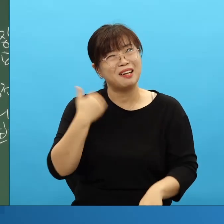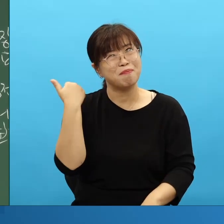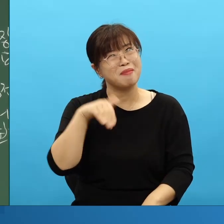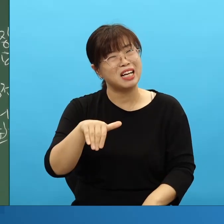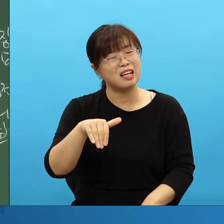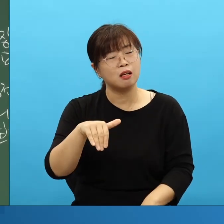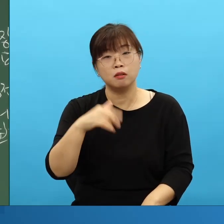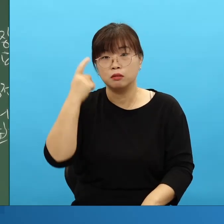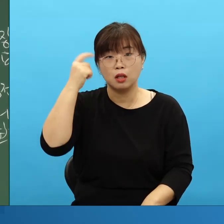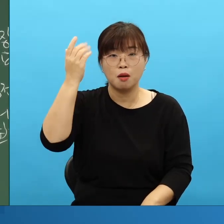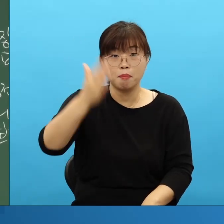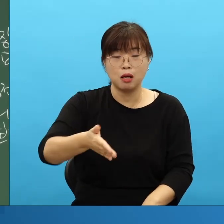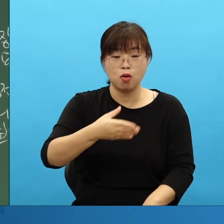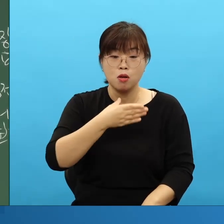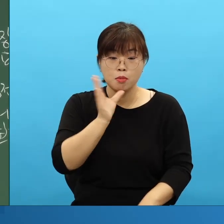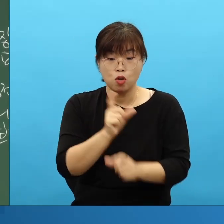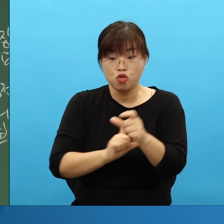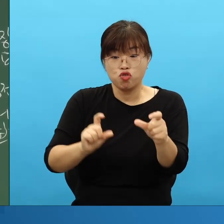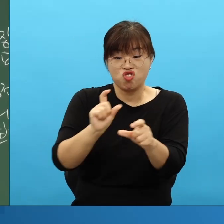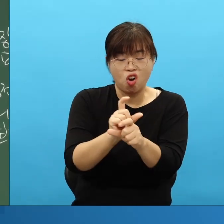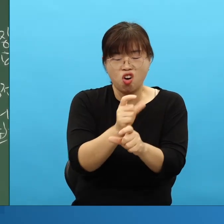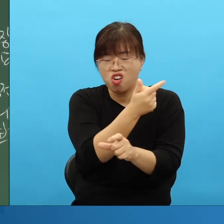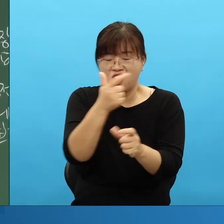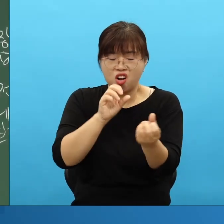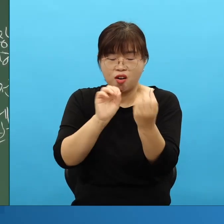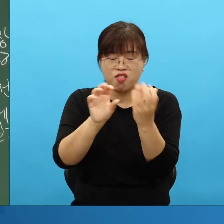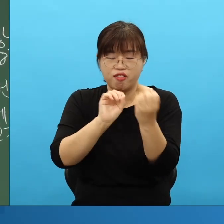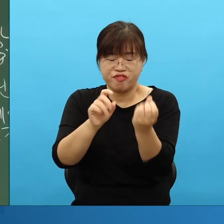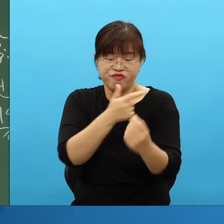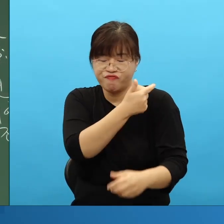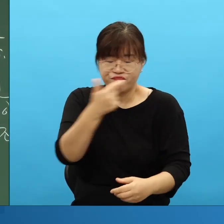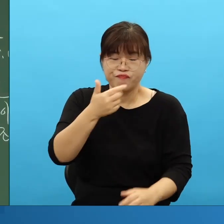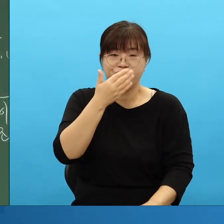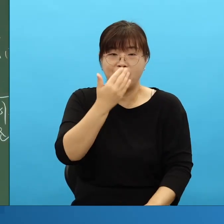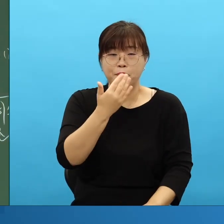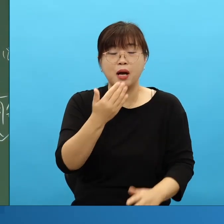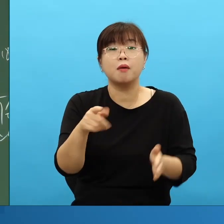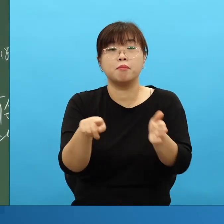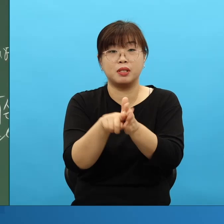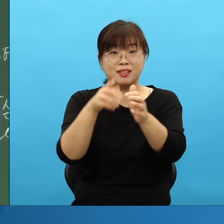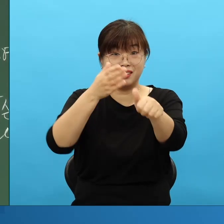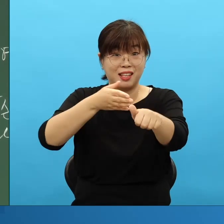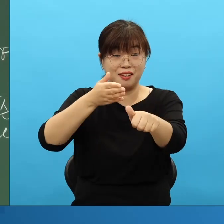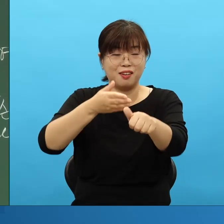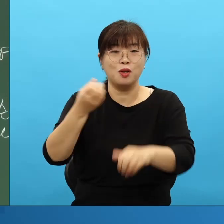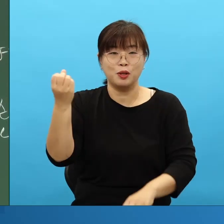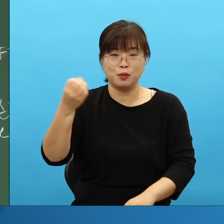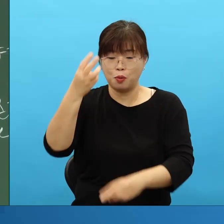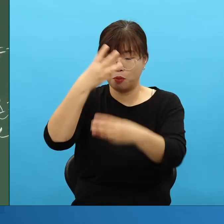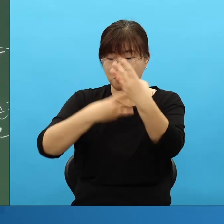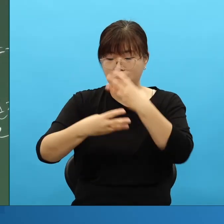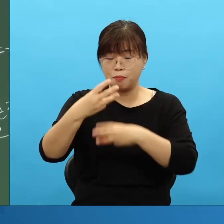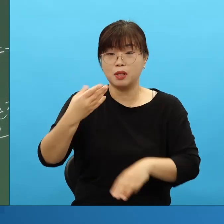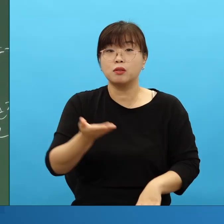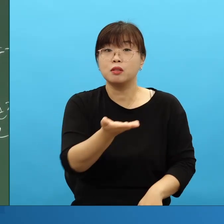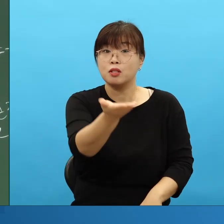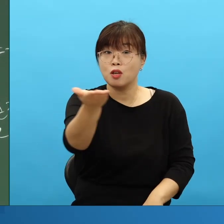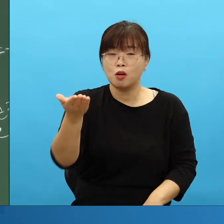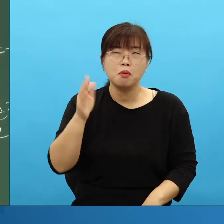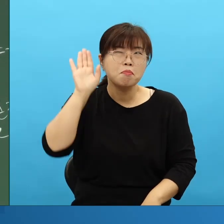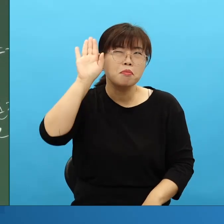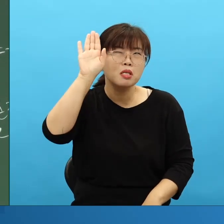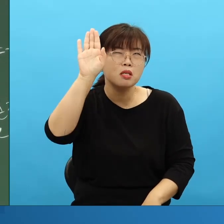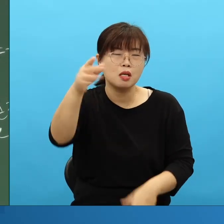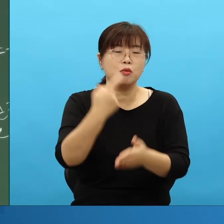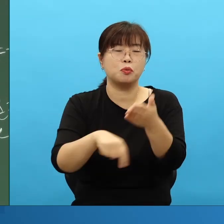elderly receive an even greater grace from God. 렘넌트는 미래를 놓고 완전히 망대 준비를 해야 돼요. And